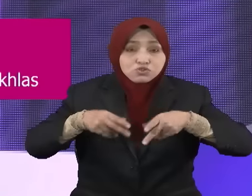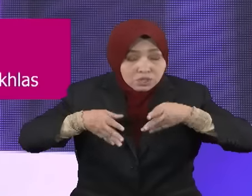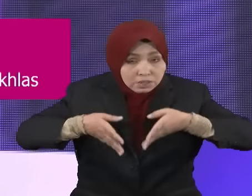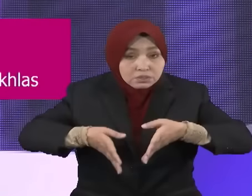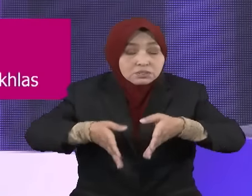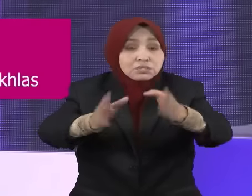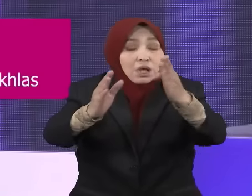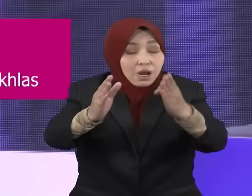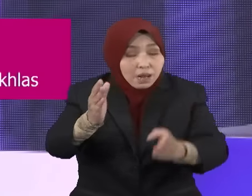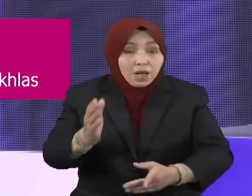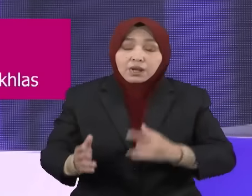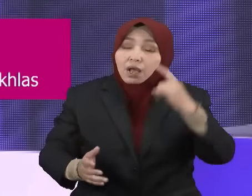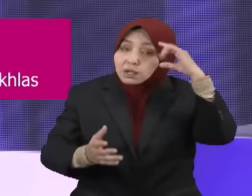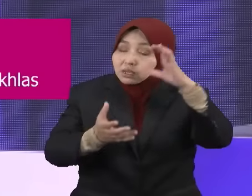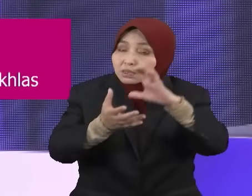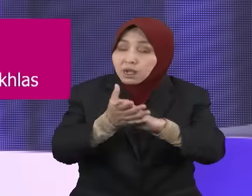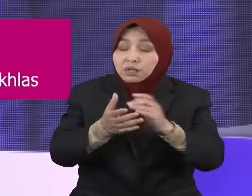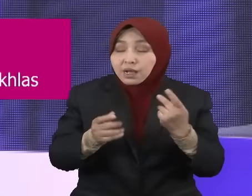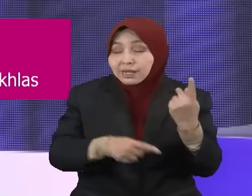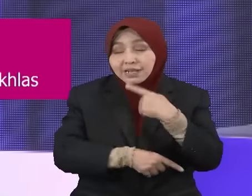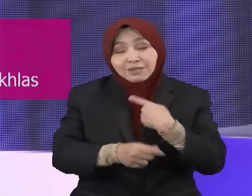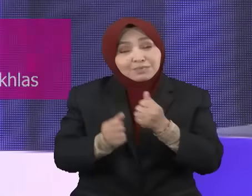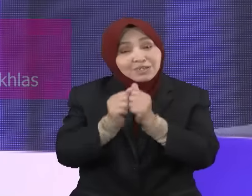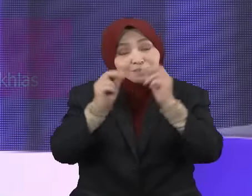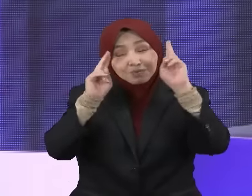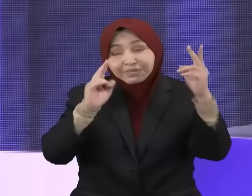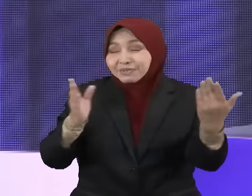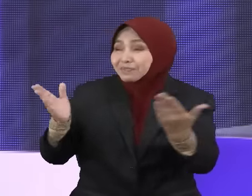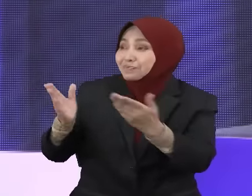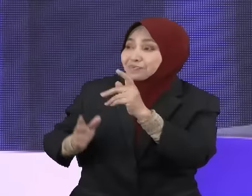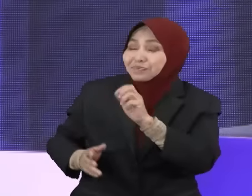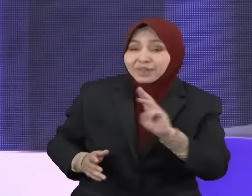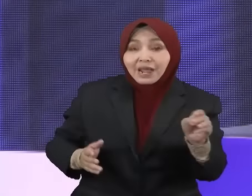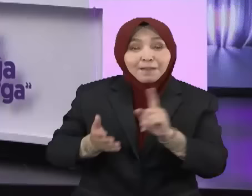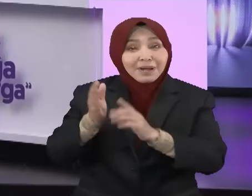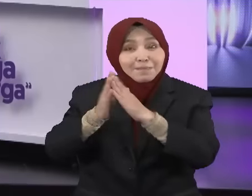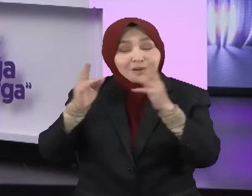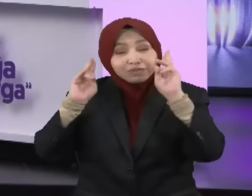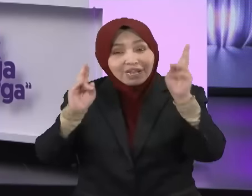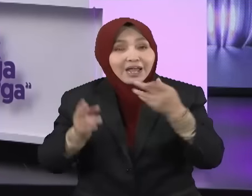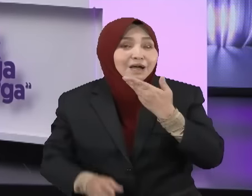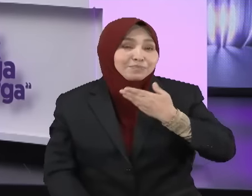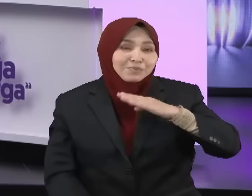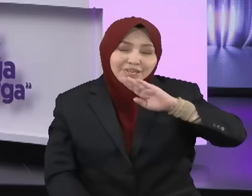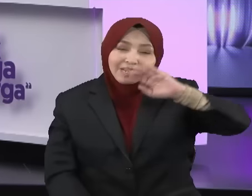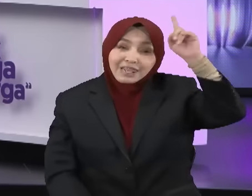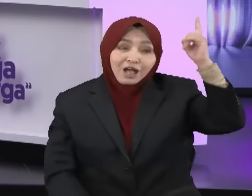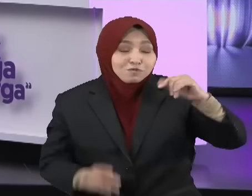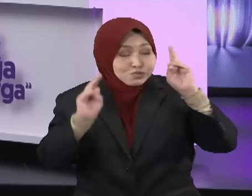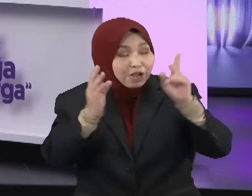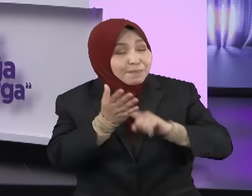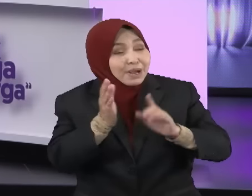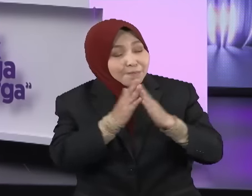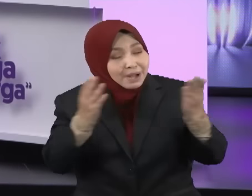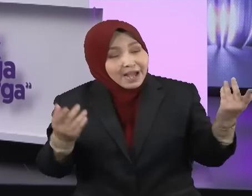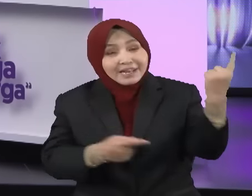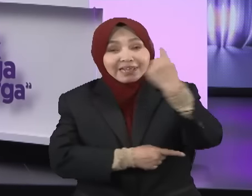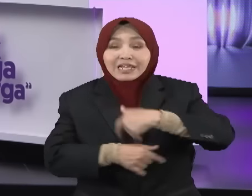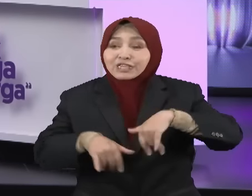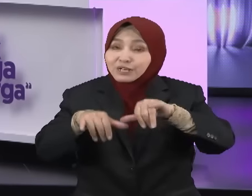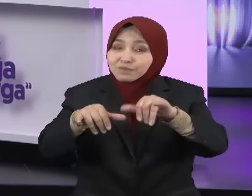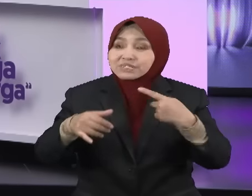Subhanahu Wa Taala. Dan pada hari ini kita bersama Al-Fadhil Ustaz Tirmizi Ali. Khabar Ustaz? Baik, alhamdulillah. Apa khabar? Alhamdulillah Zania, hari ini terus